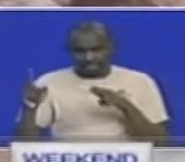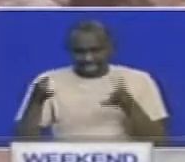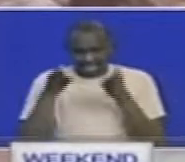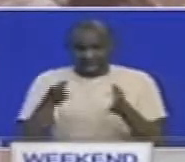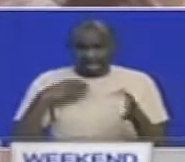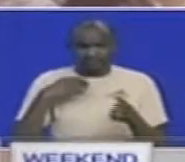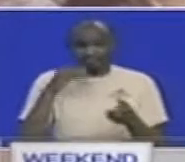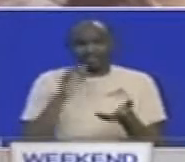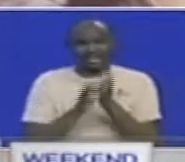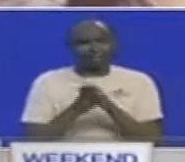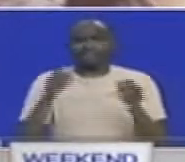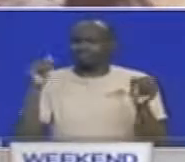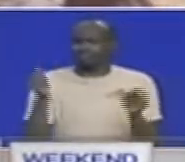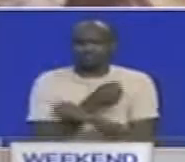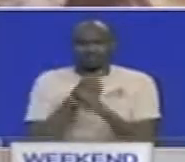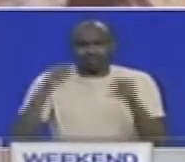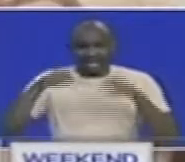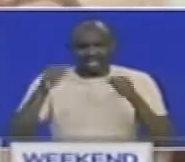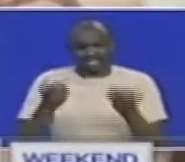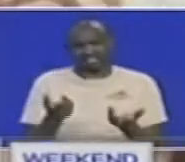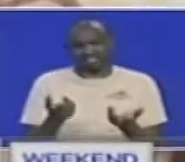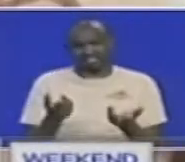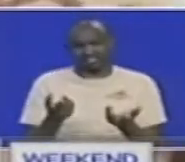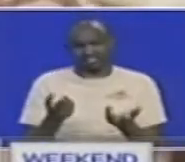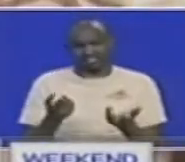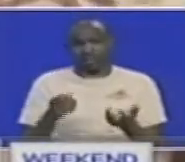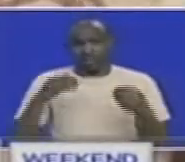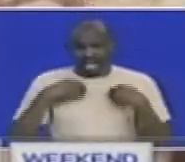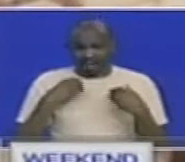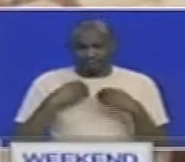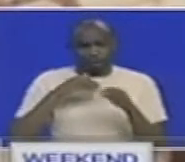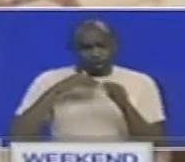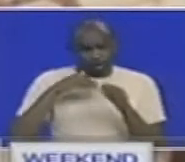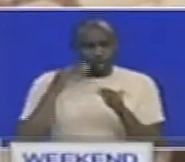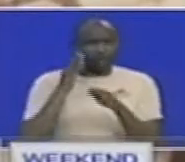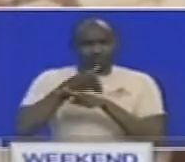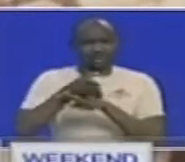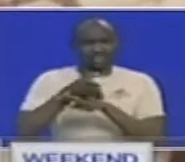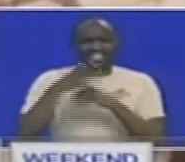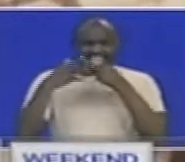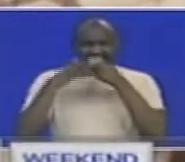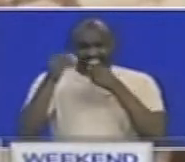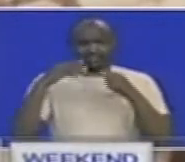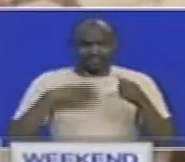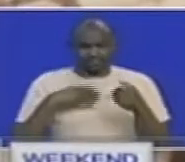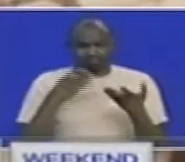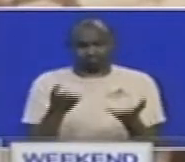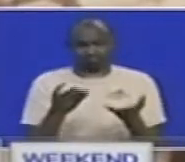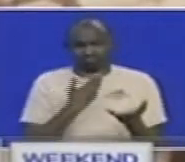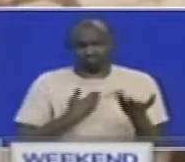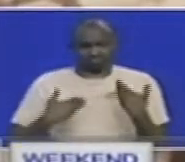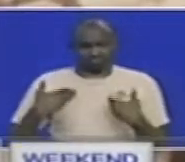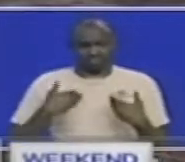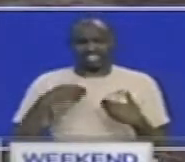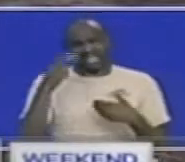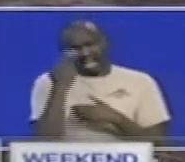imekuwa hawakutani. Watu kukutana ni risasi. We have over 90 casualties, people with